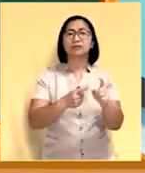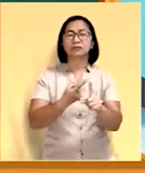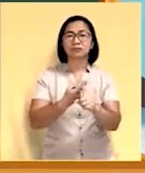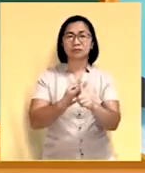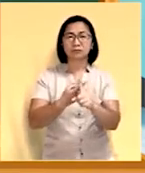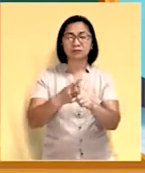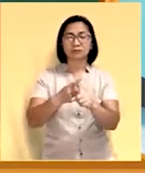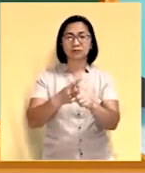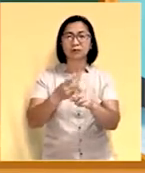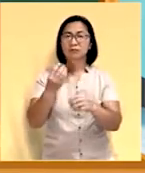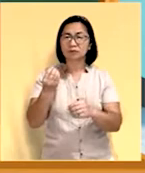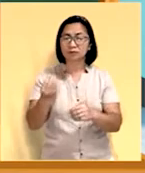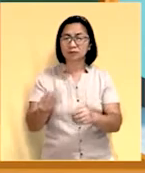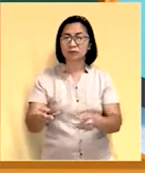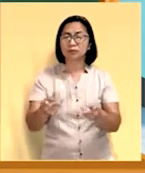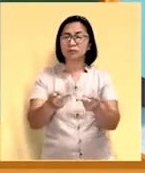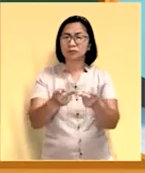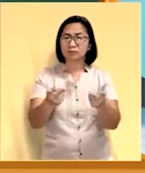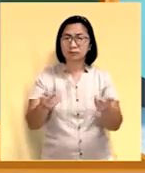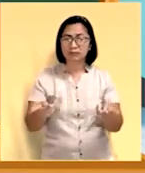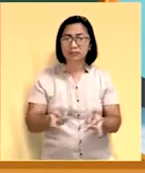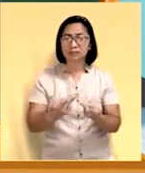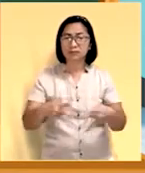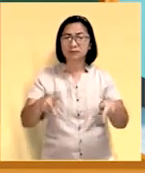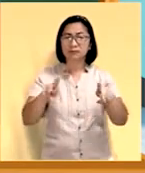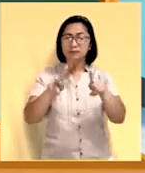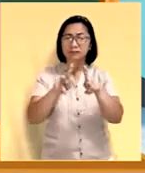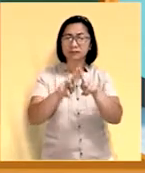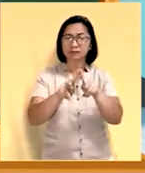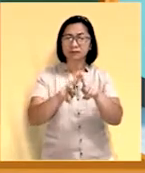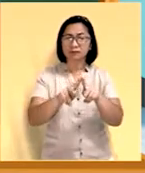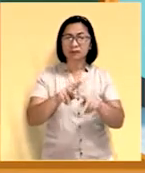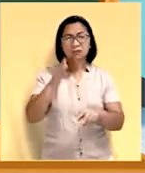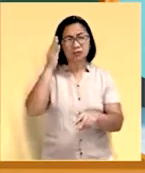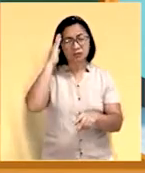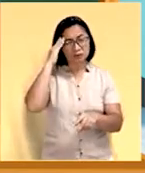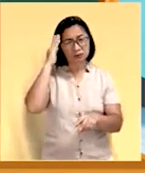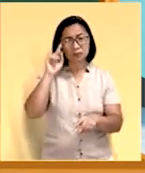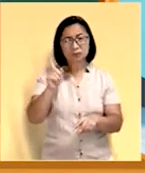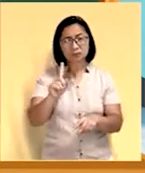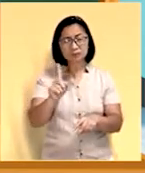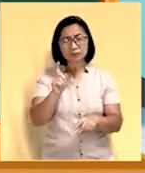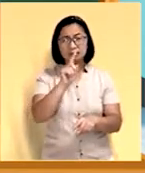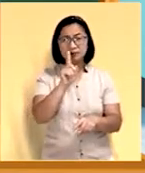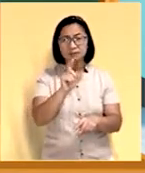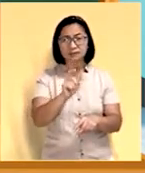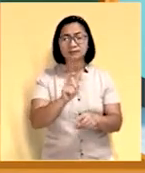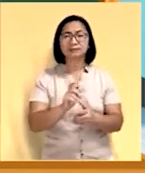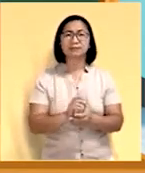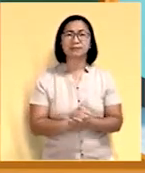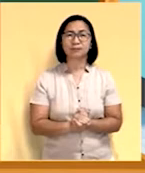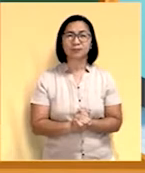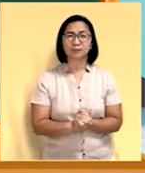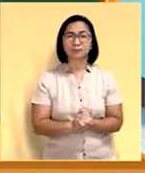sa pinakamababang place value. Alam mo ba kung ano ito?